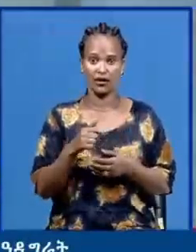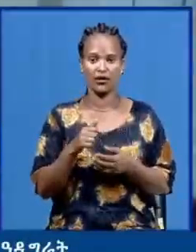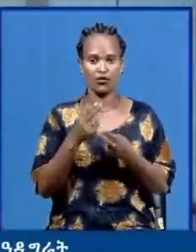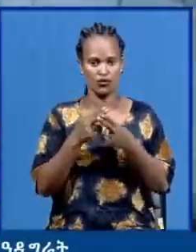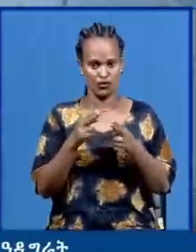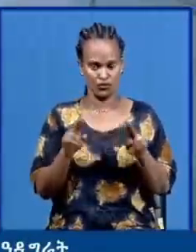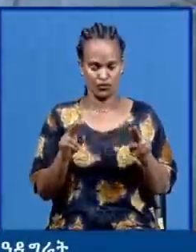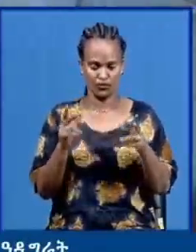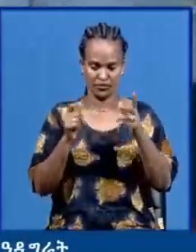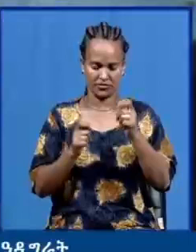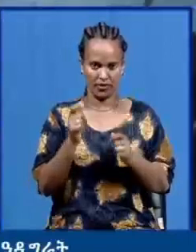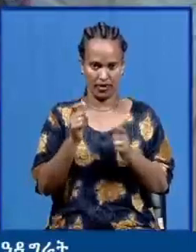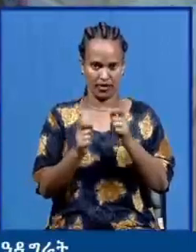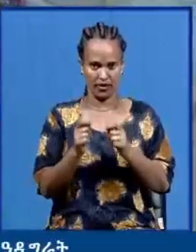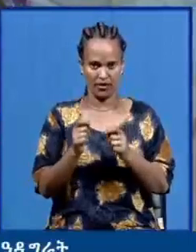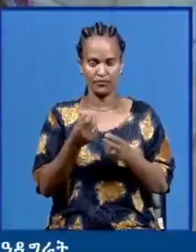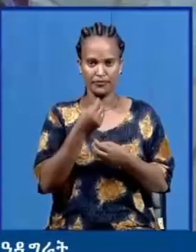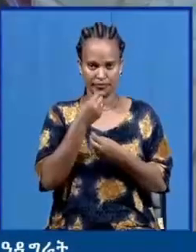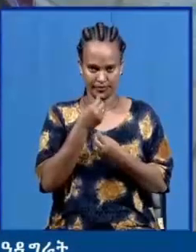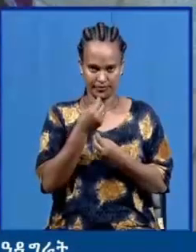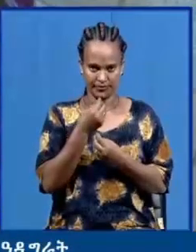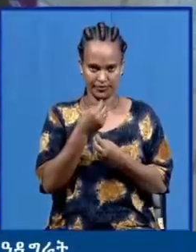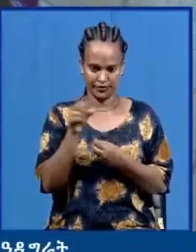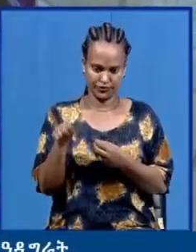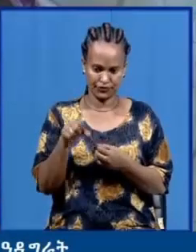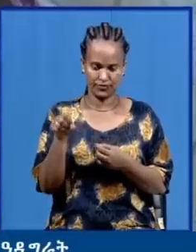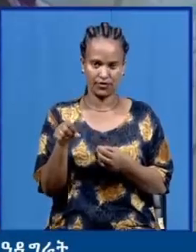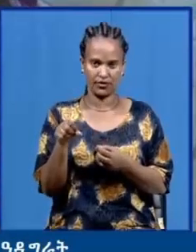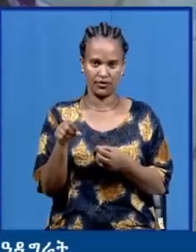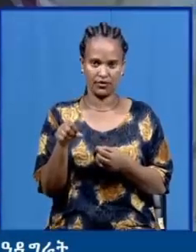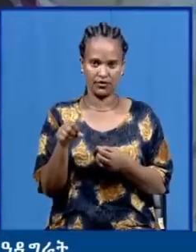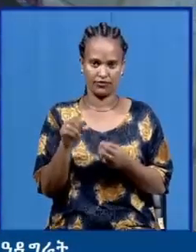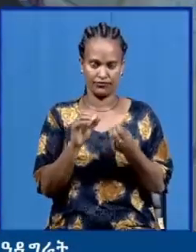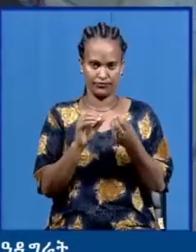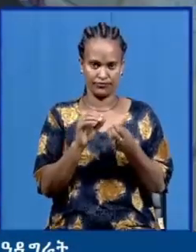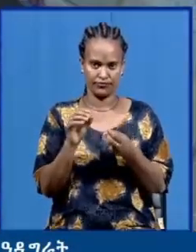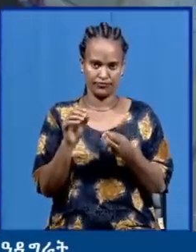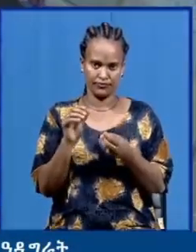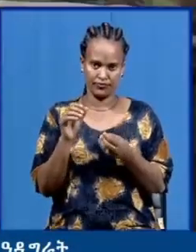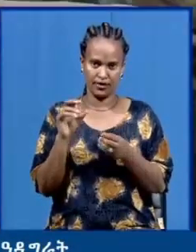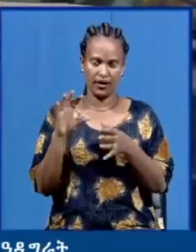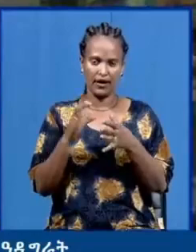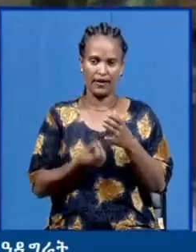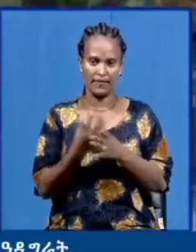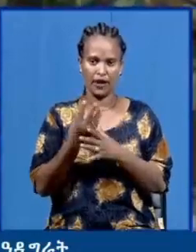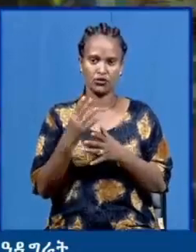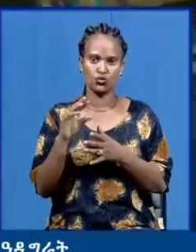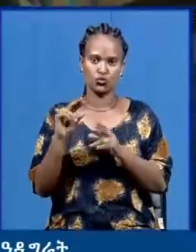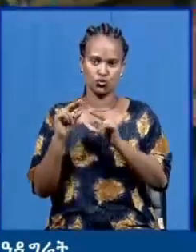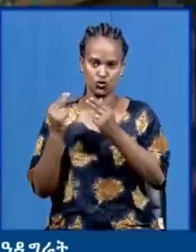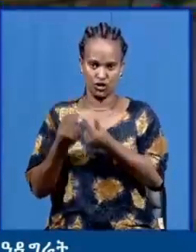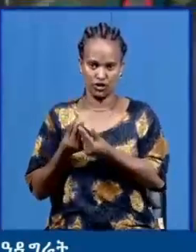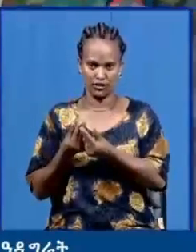ብንቆቆሖ ብፀባ ብእኽለማይ እንጀራታት ህዝቢ እውን ብብጊደ ተን ልምዓት ጉጅለ ምስ ቀበለ